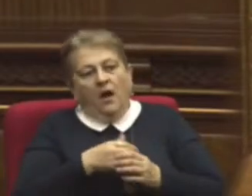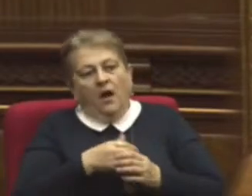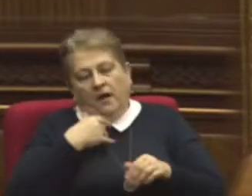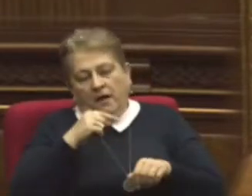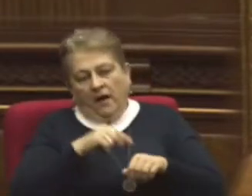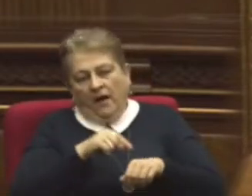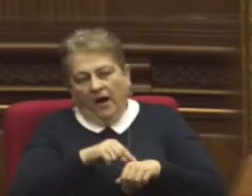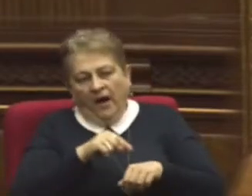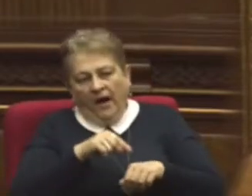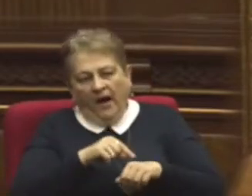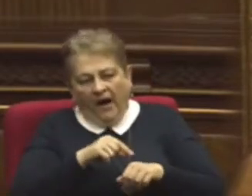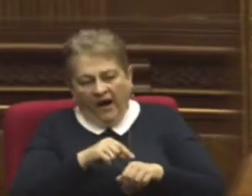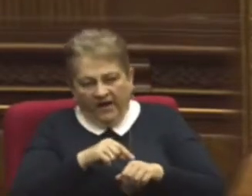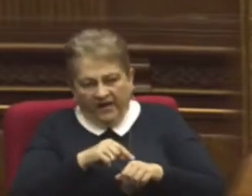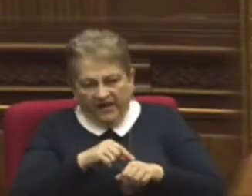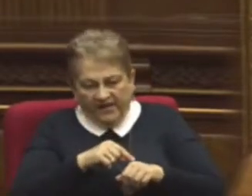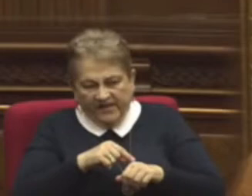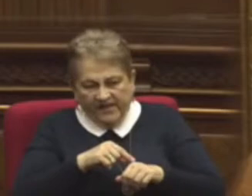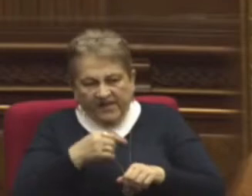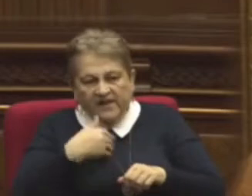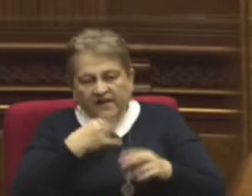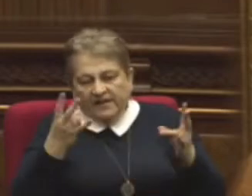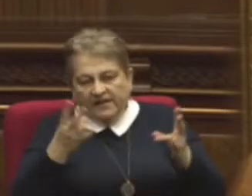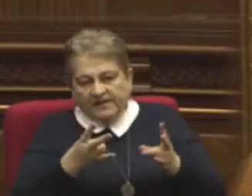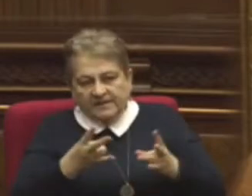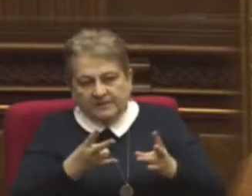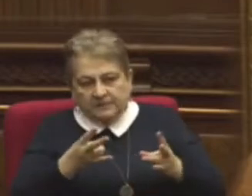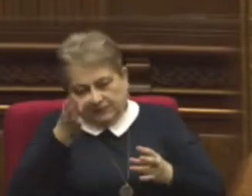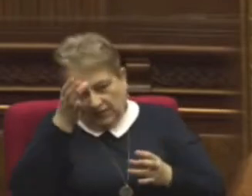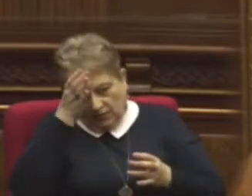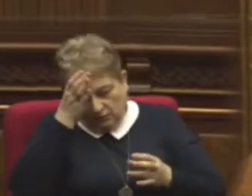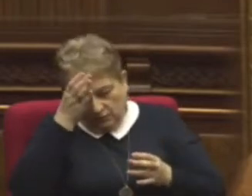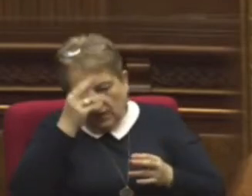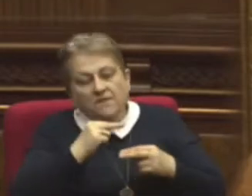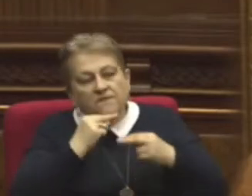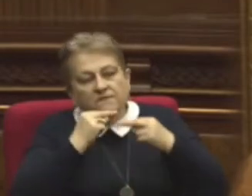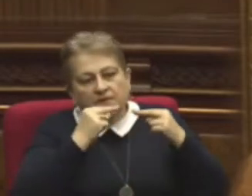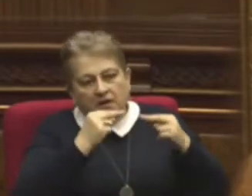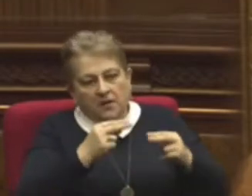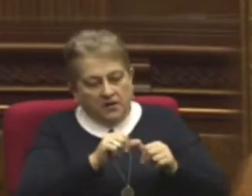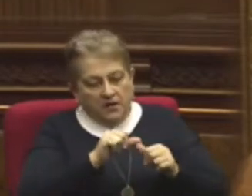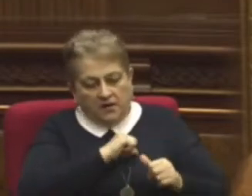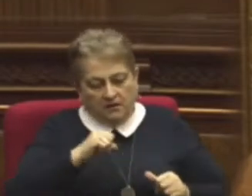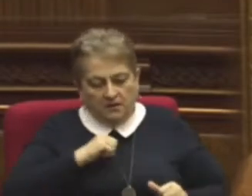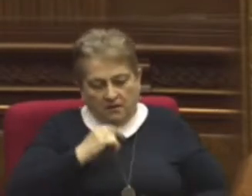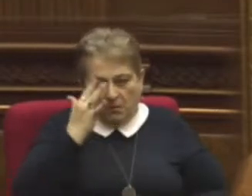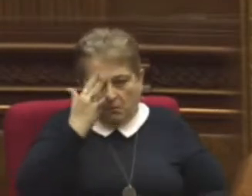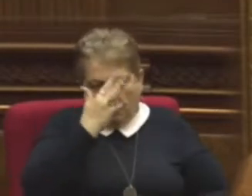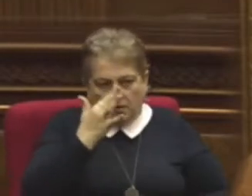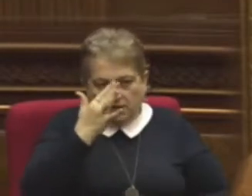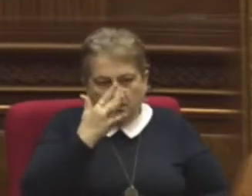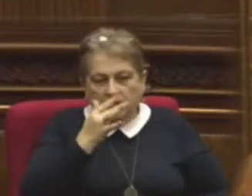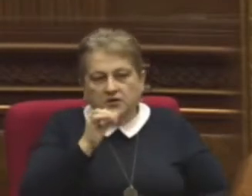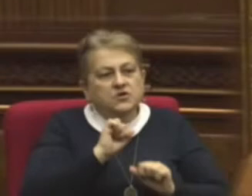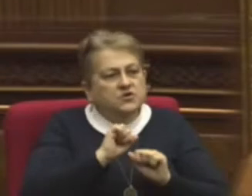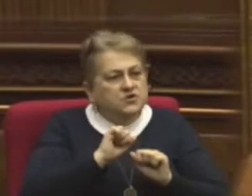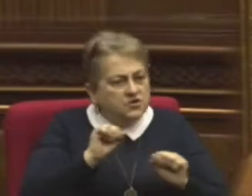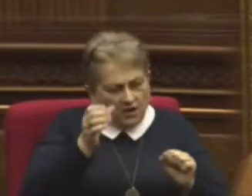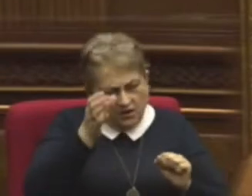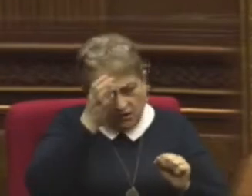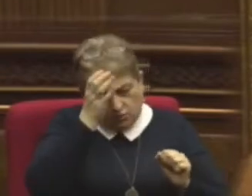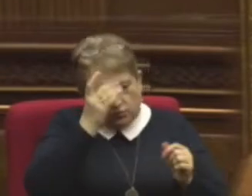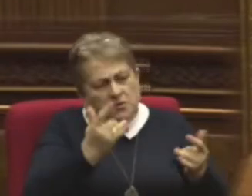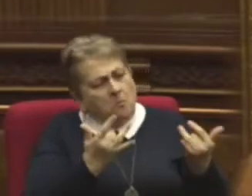իմ կարծիքով մենք պետք է գիտությանը վերաբերենք որպես ինքնանպատակի։ Չի կարելի